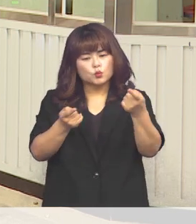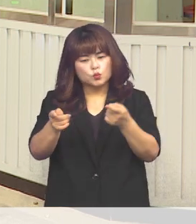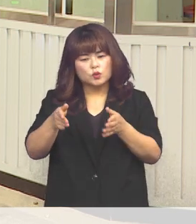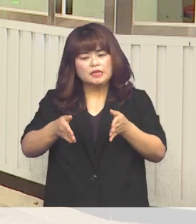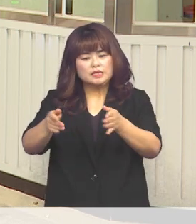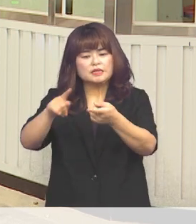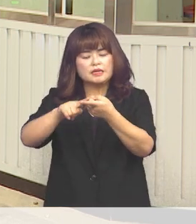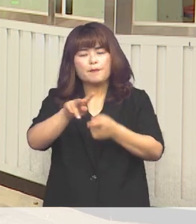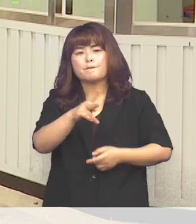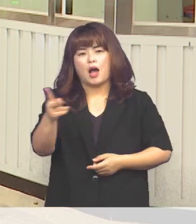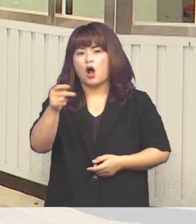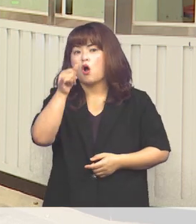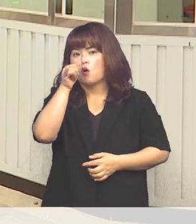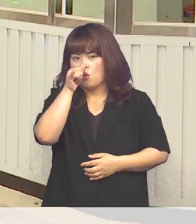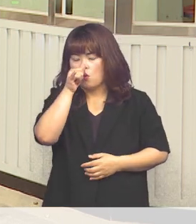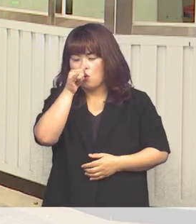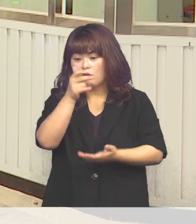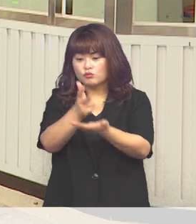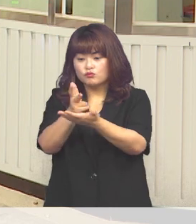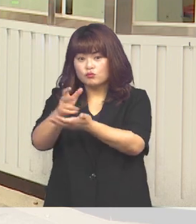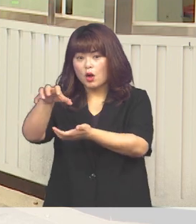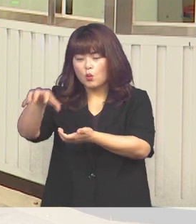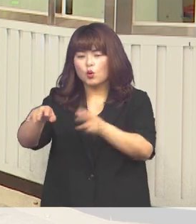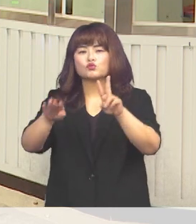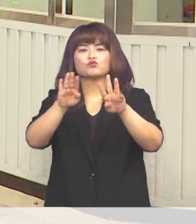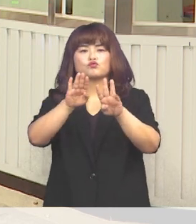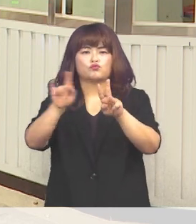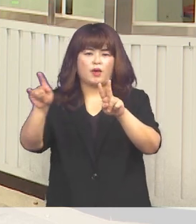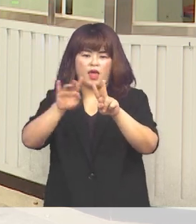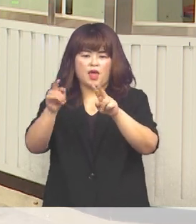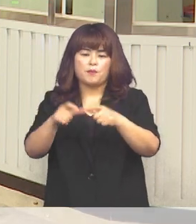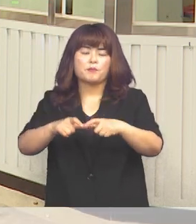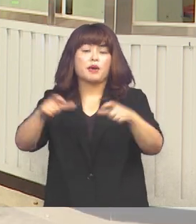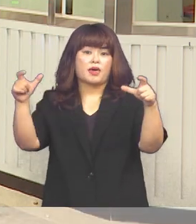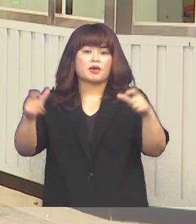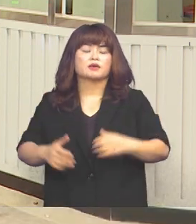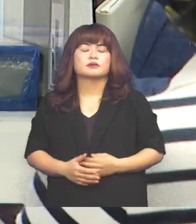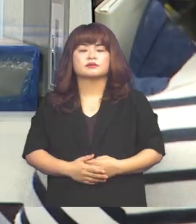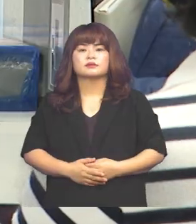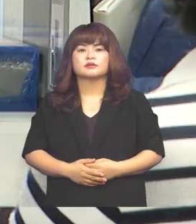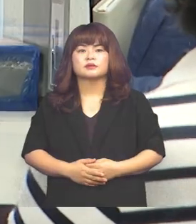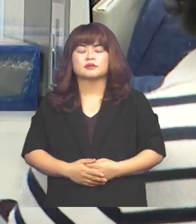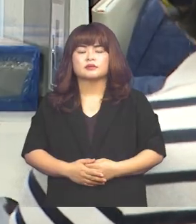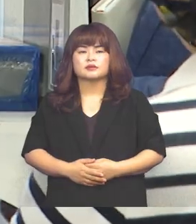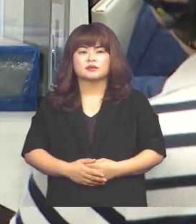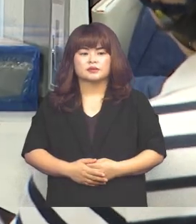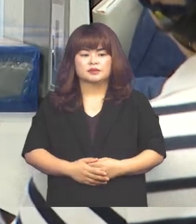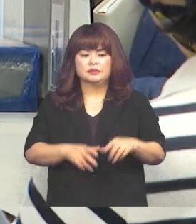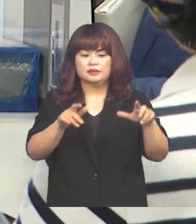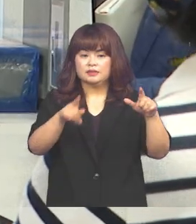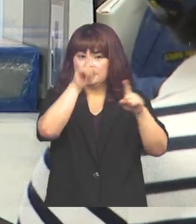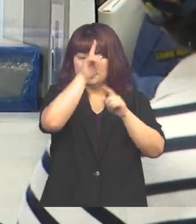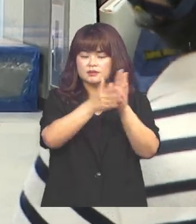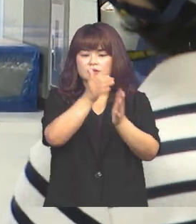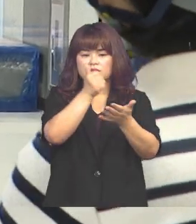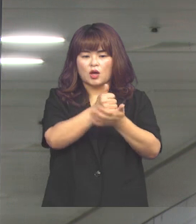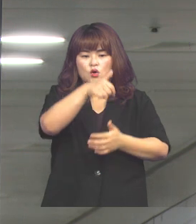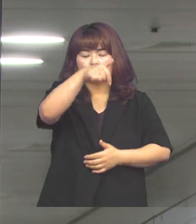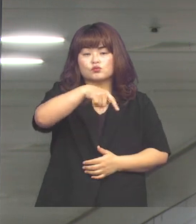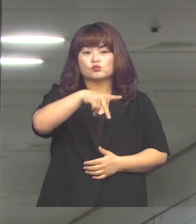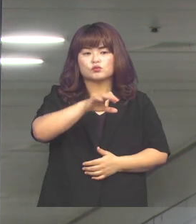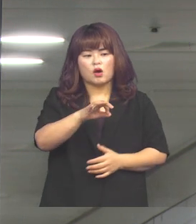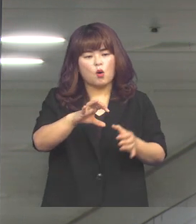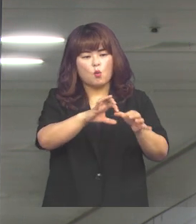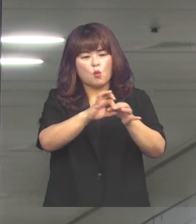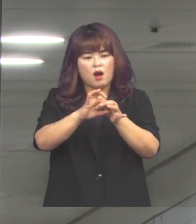또 조정도 하고 주차장 면수도 2배 이상 늘렸습니다. 또한 이 시장은 구성역